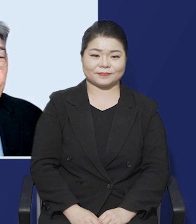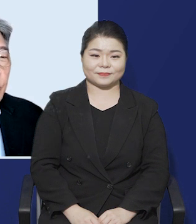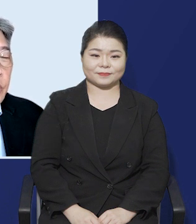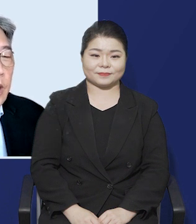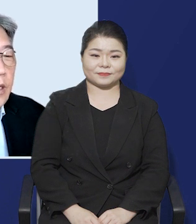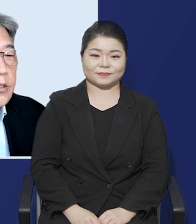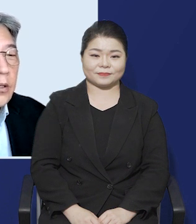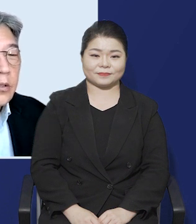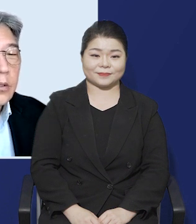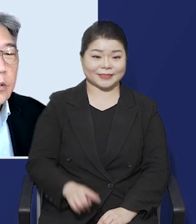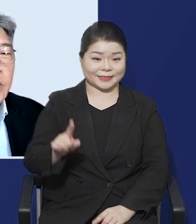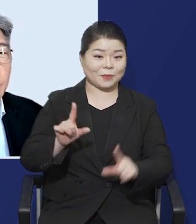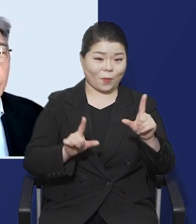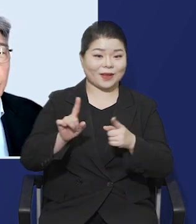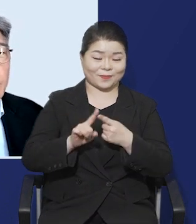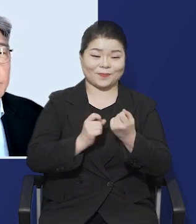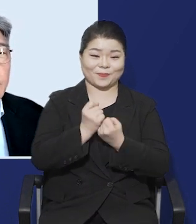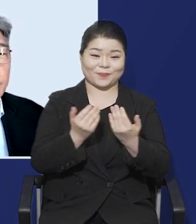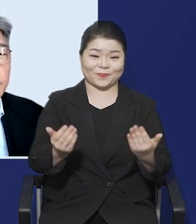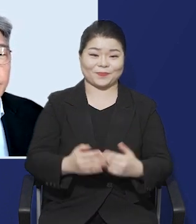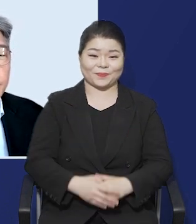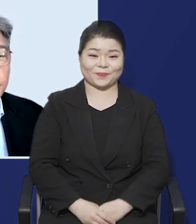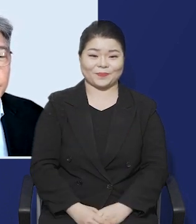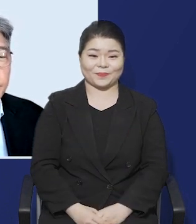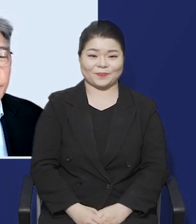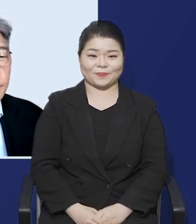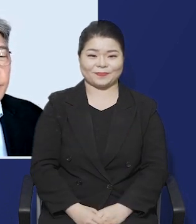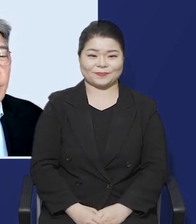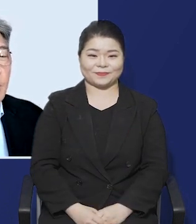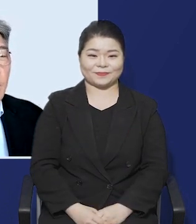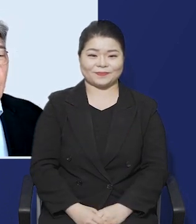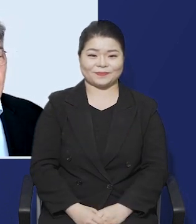그러면 그 주요 형태에 대해서 알아보도록 하겠습니다.